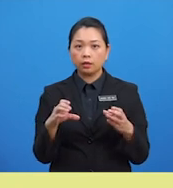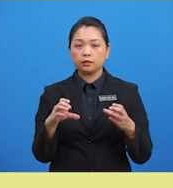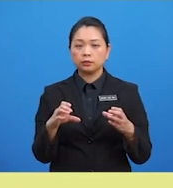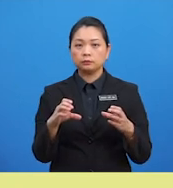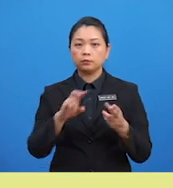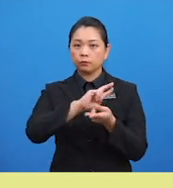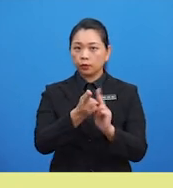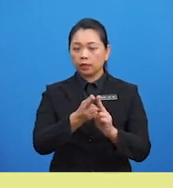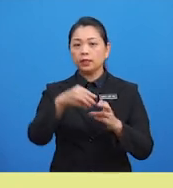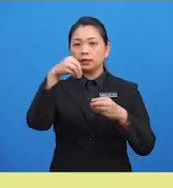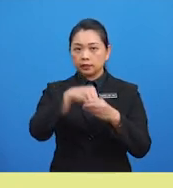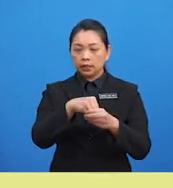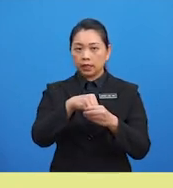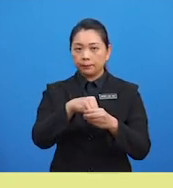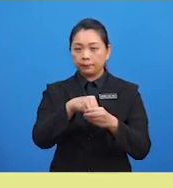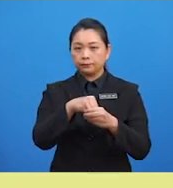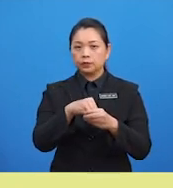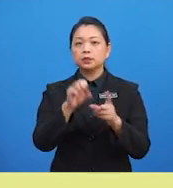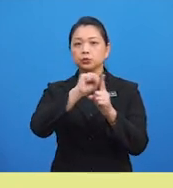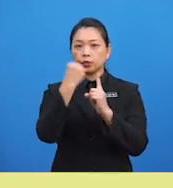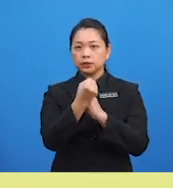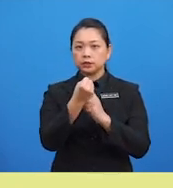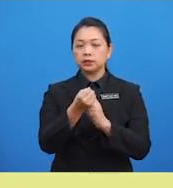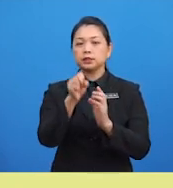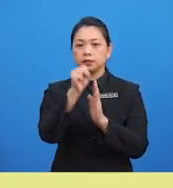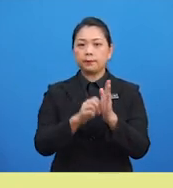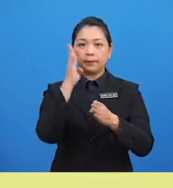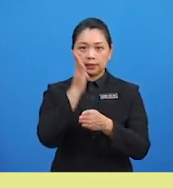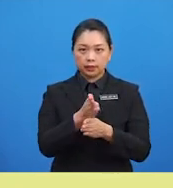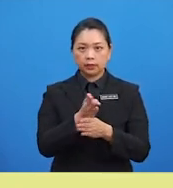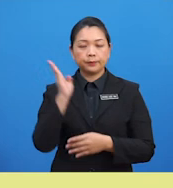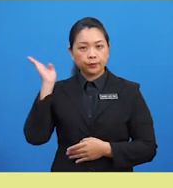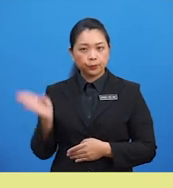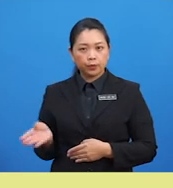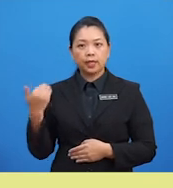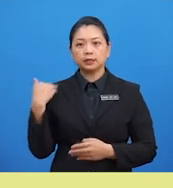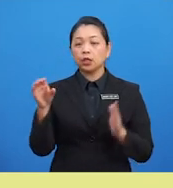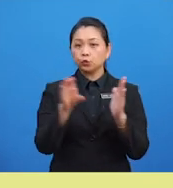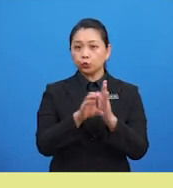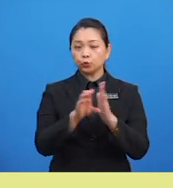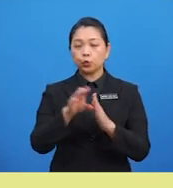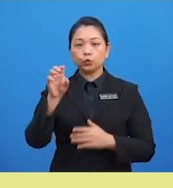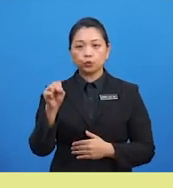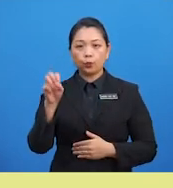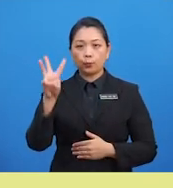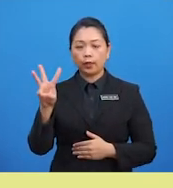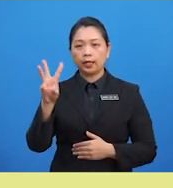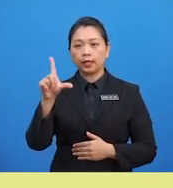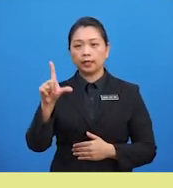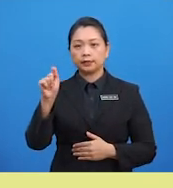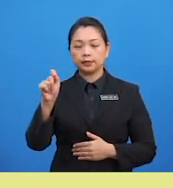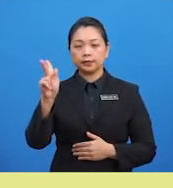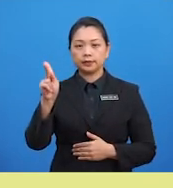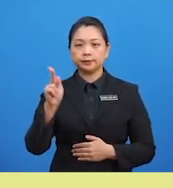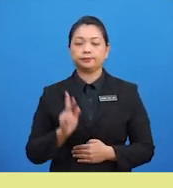dalam situasi yang sebenar. Berikut adalah contoh perisian lukisan